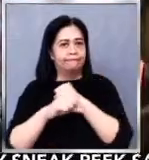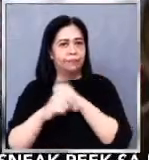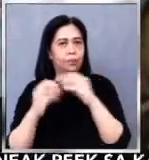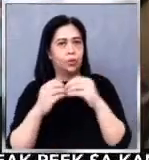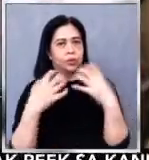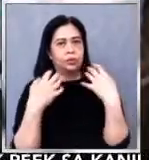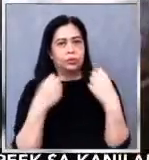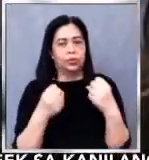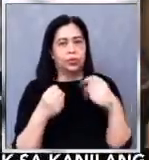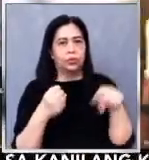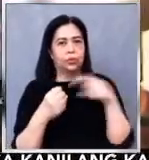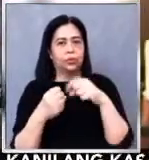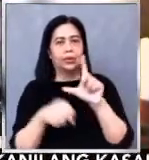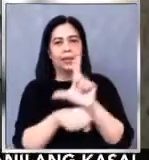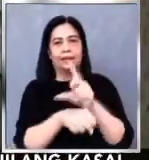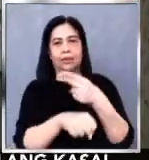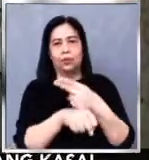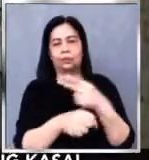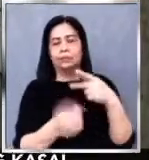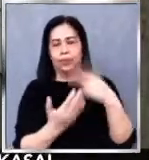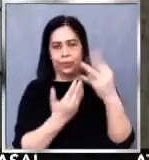mga livelihood program.